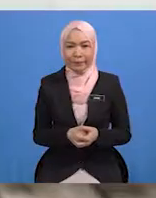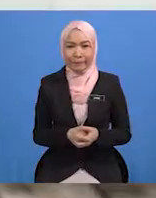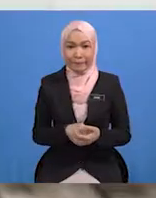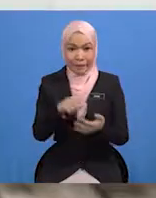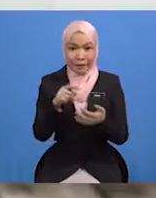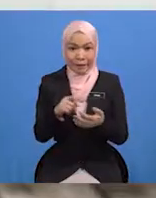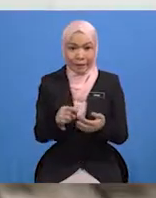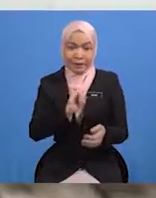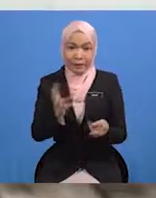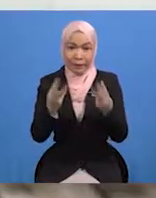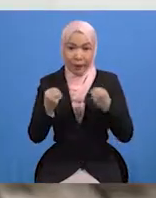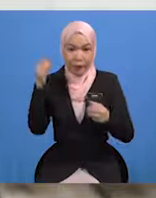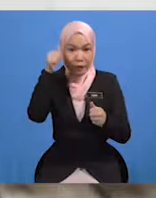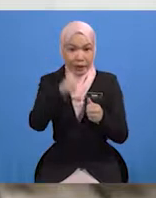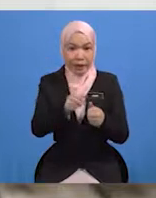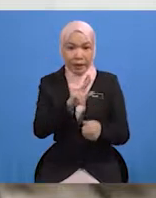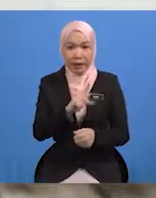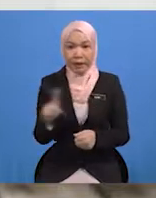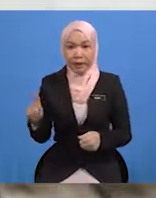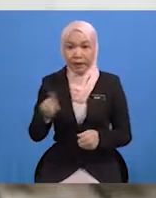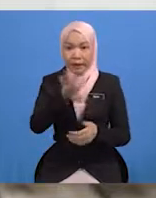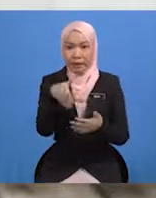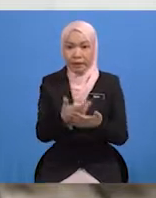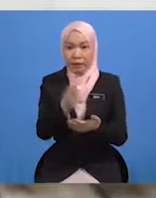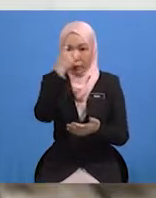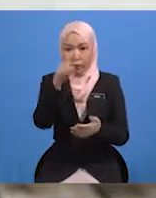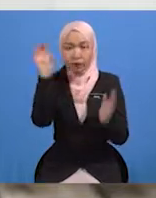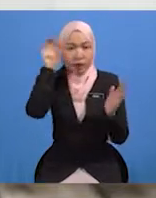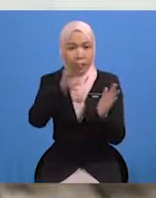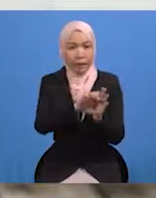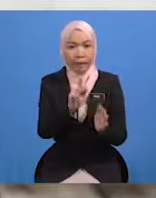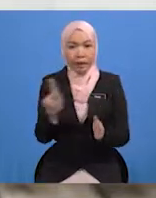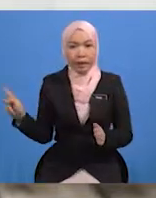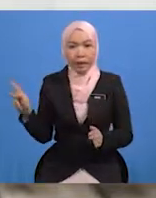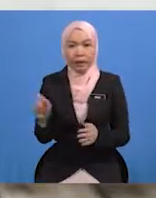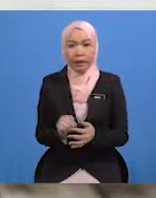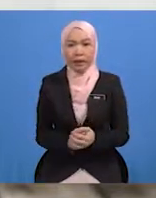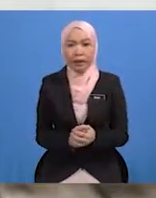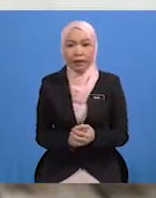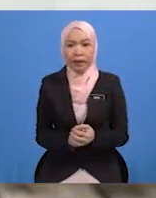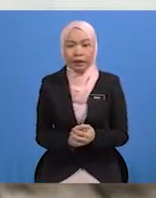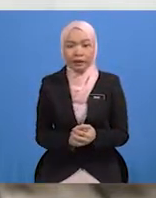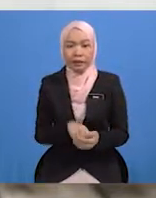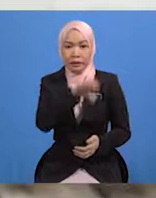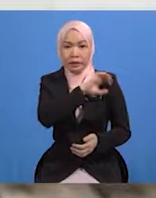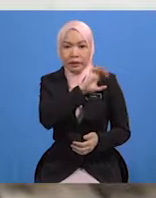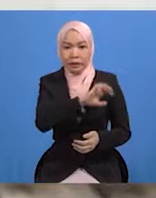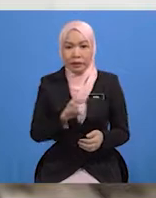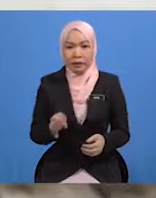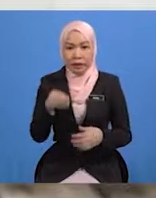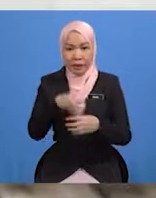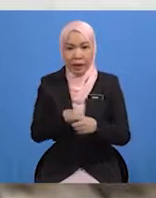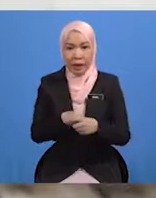Ingin saya ingatkan di sini, untuk menggambarkan sifat dalaman watak, kita perlu